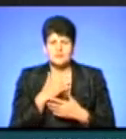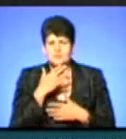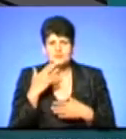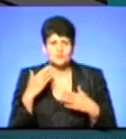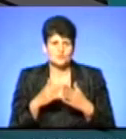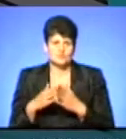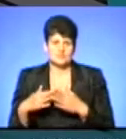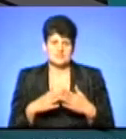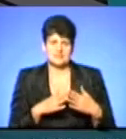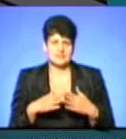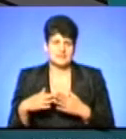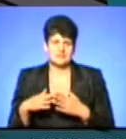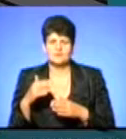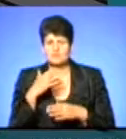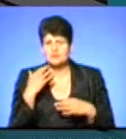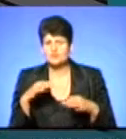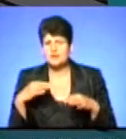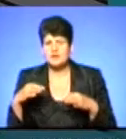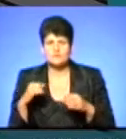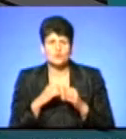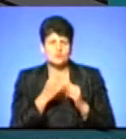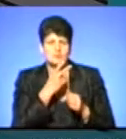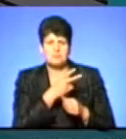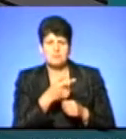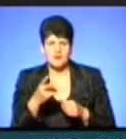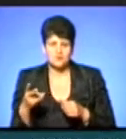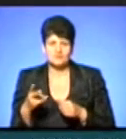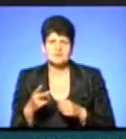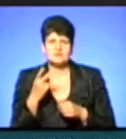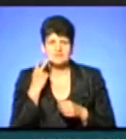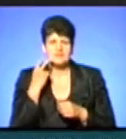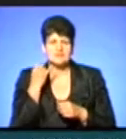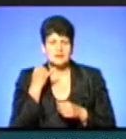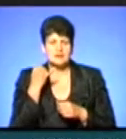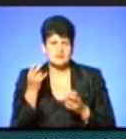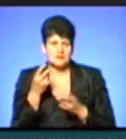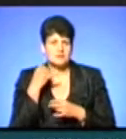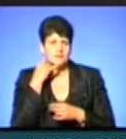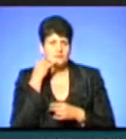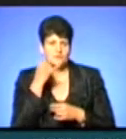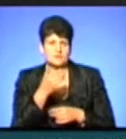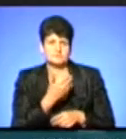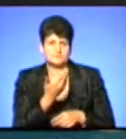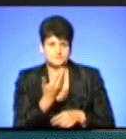є море транспорту, і за кожний бачить, і в таких випадках завжди треба телефонувати фактично до